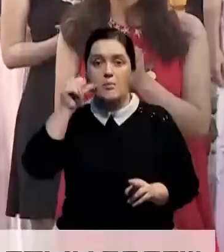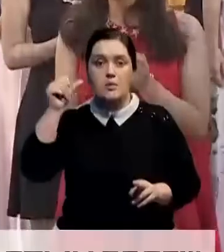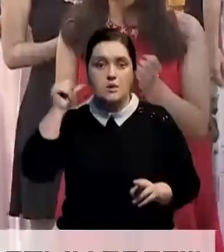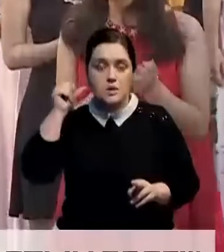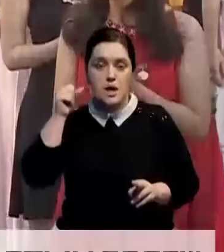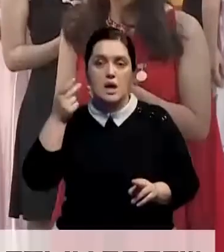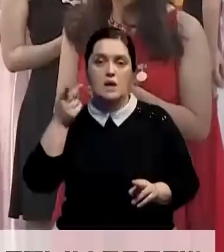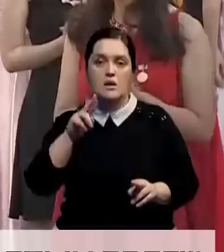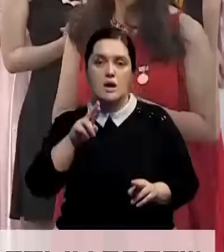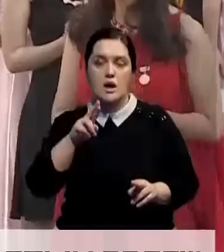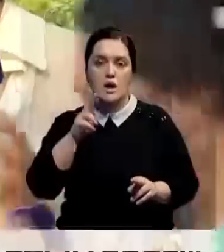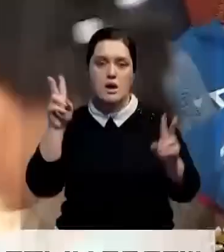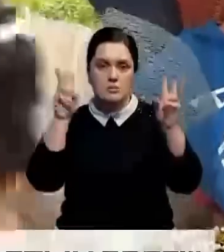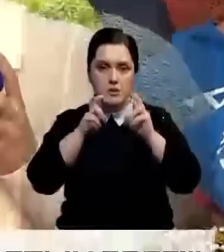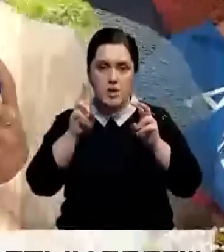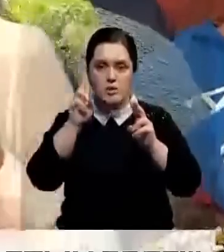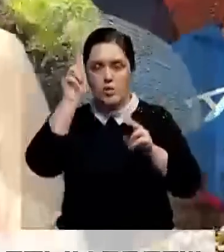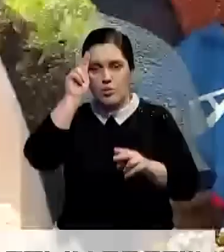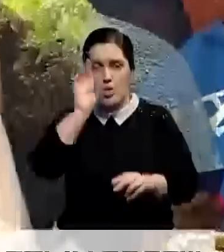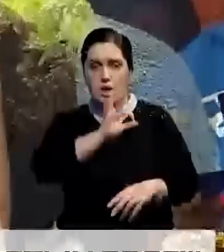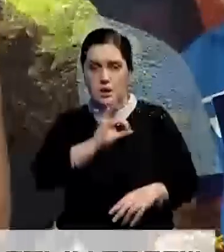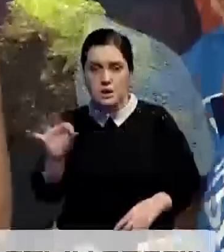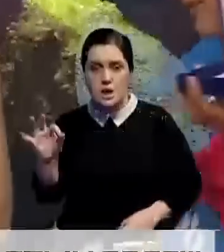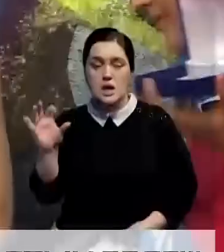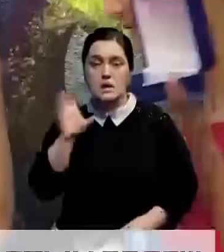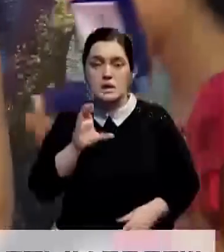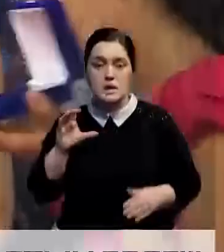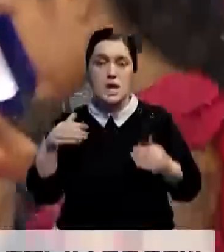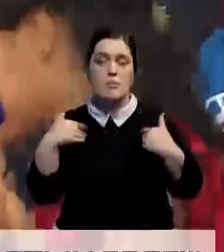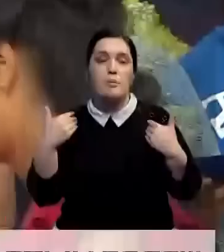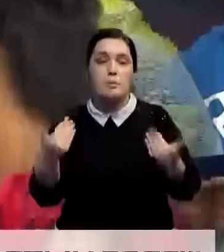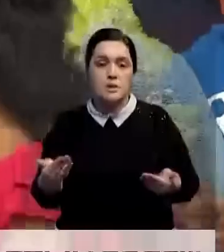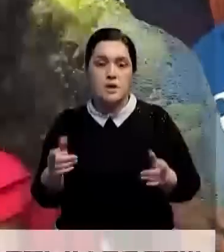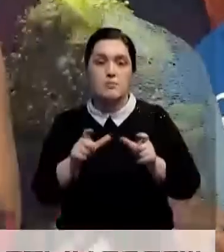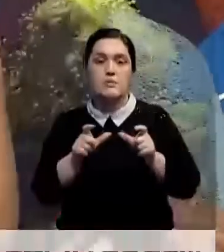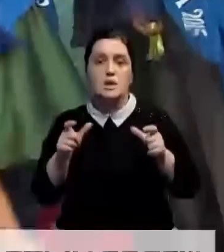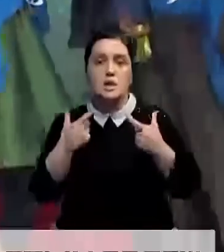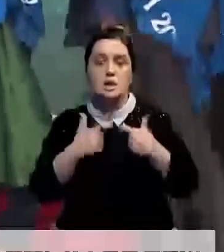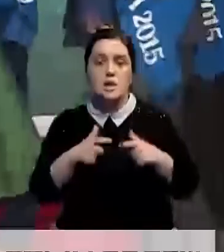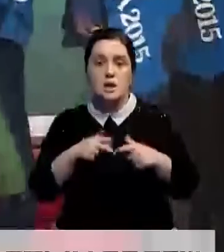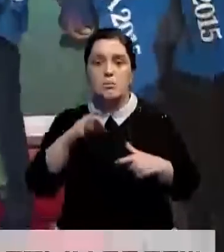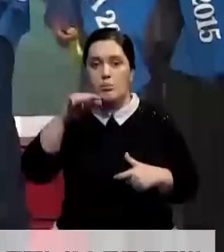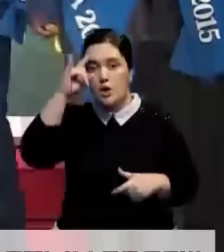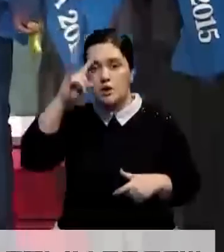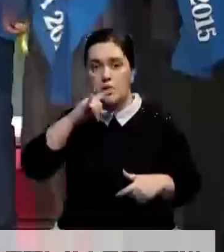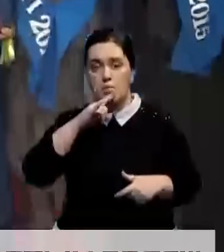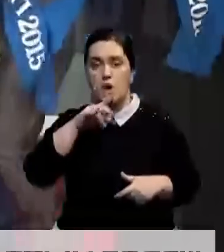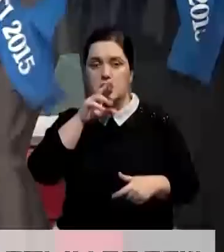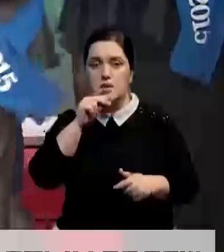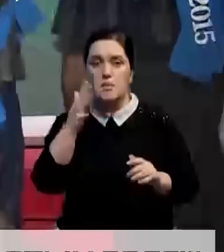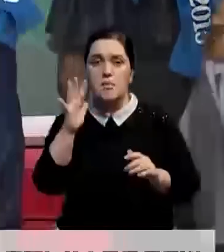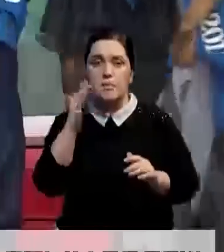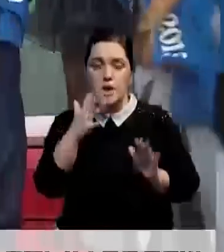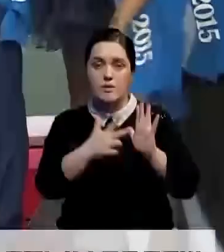введена в мае прошлого года для объективной оценки знаний отличников. Кроме того, с сентября предлагается ввести в школах экзамен по казахскому языку